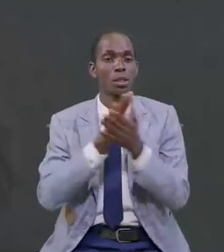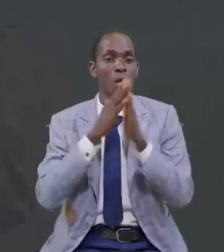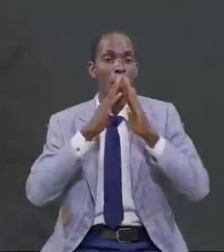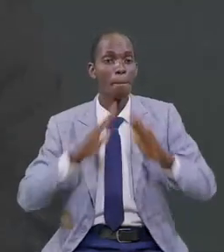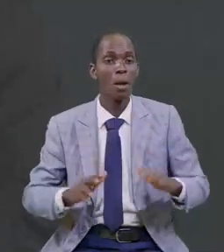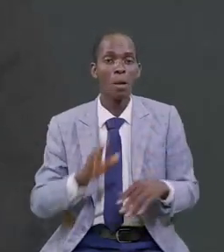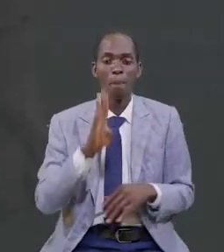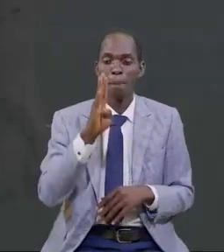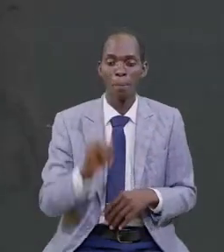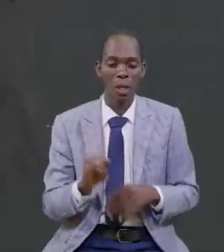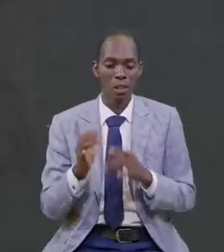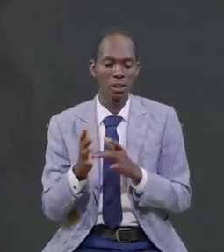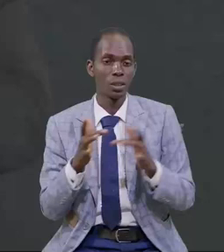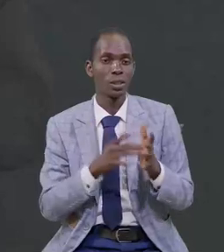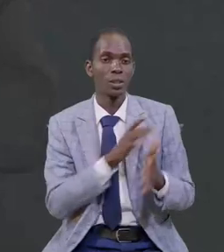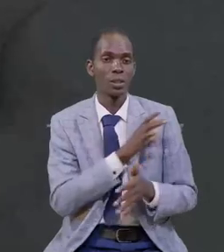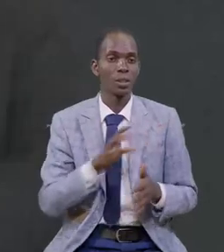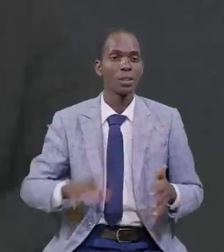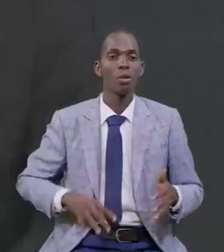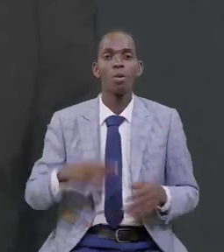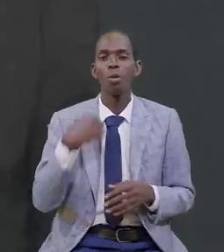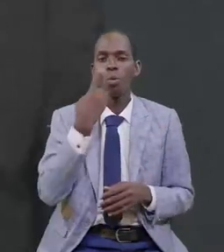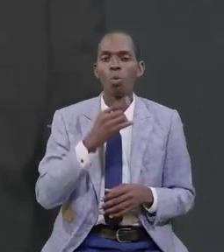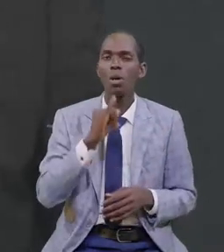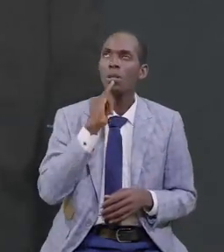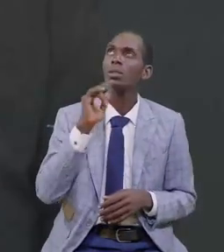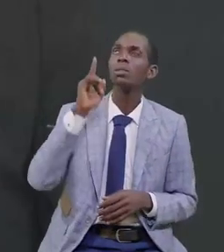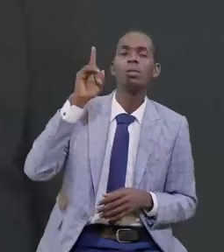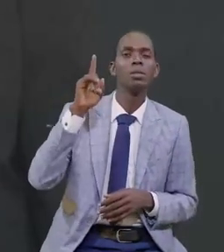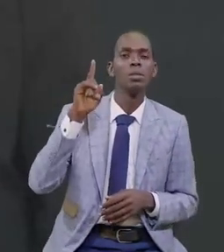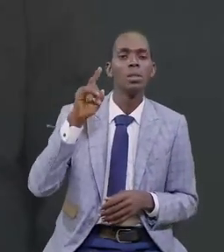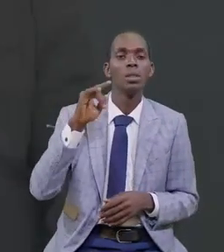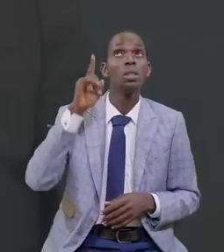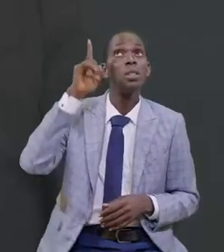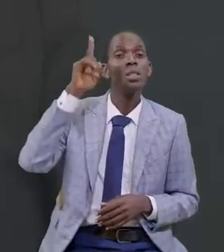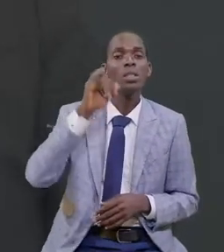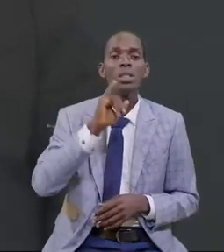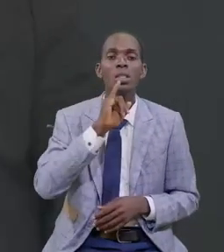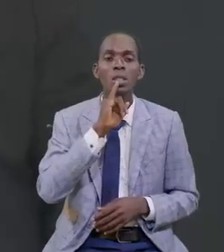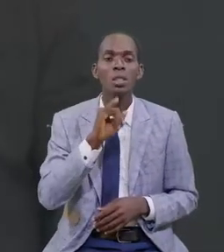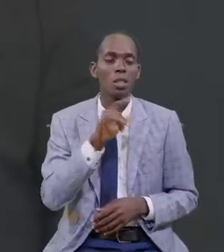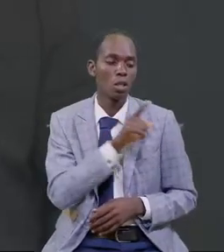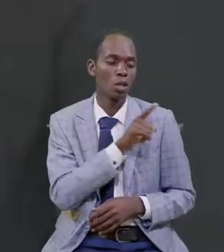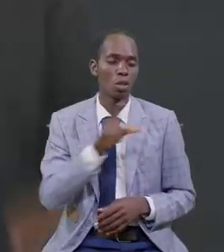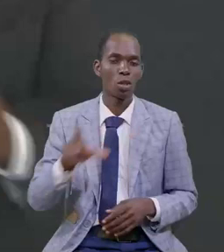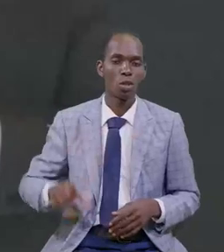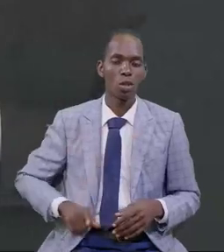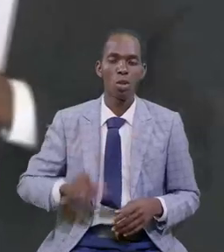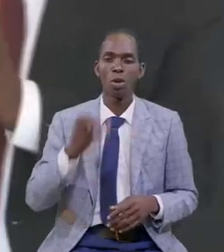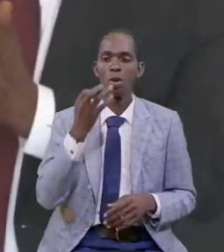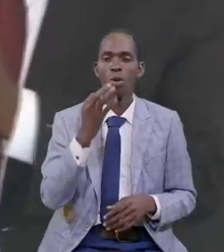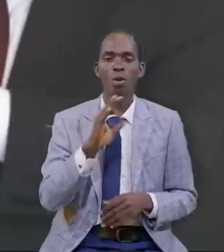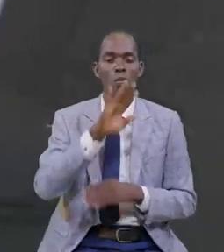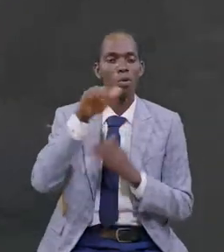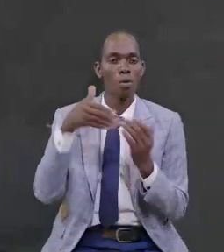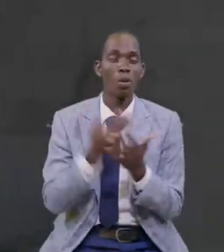paix en le annonçant la paix par Jésus-Christ qui est le Seigneur de tous